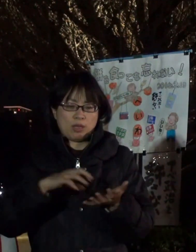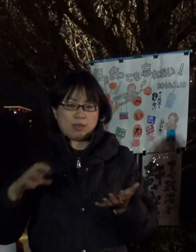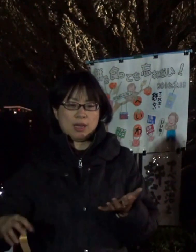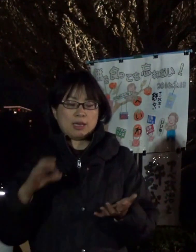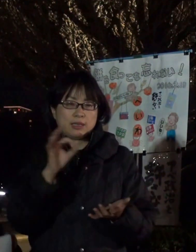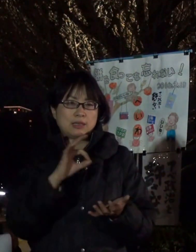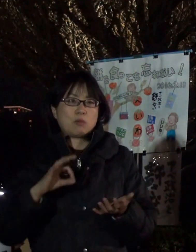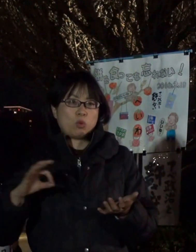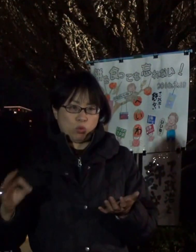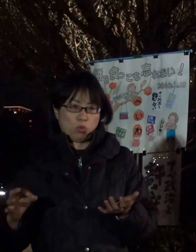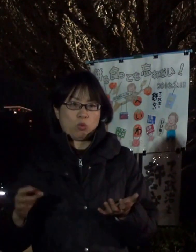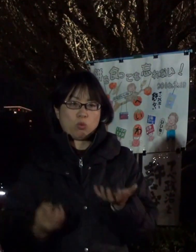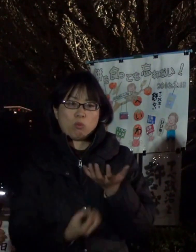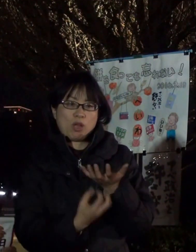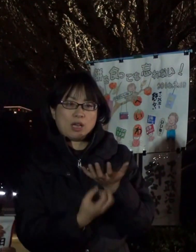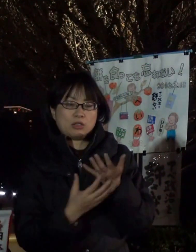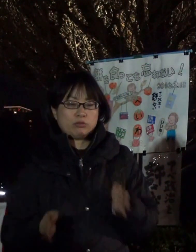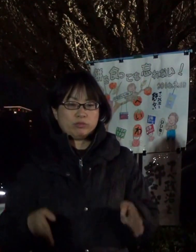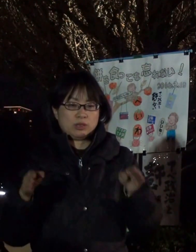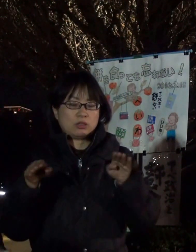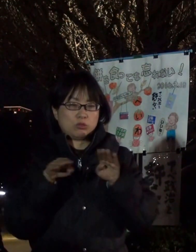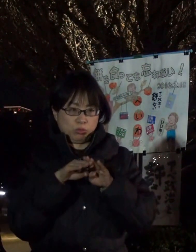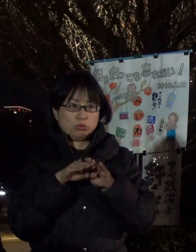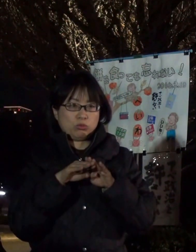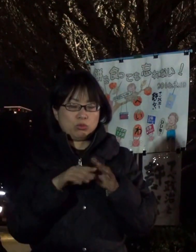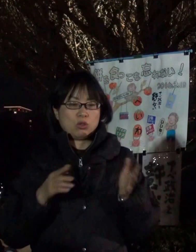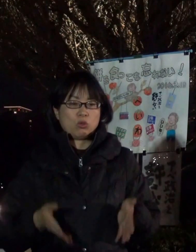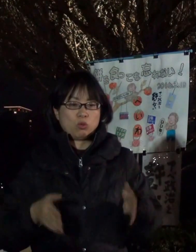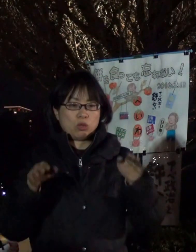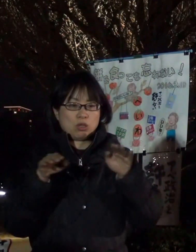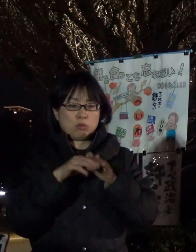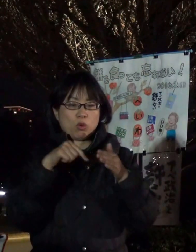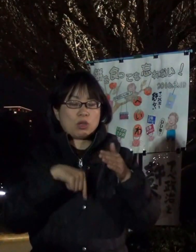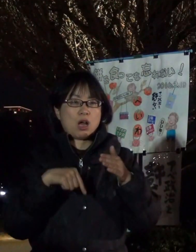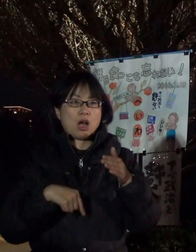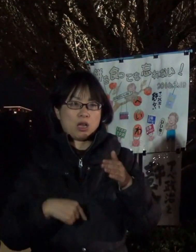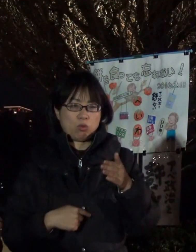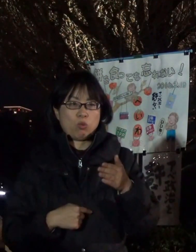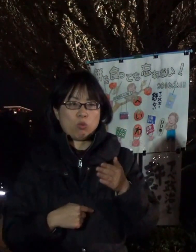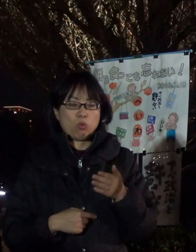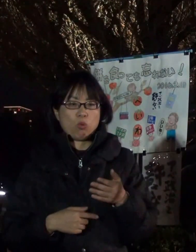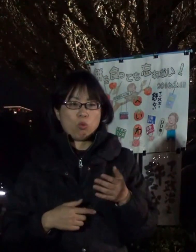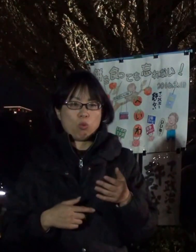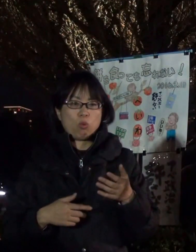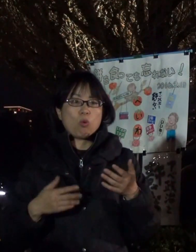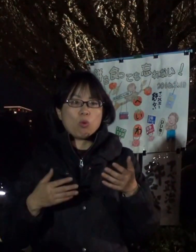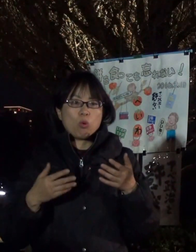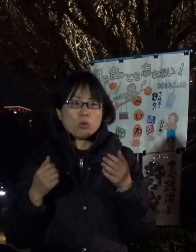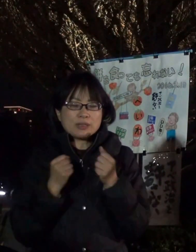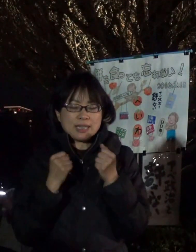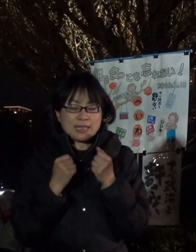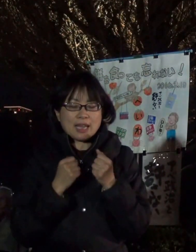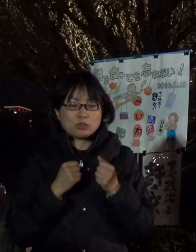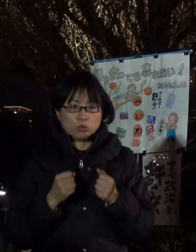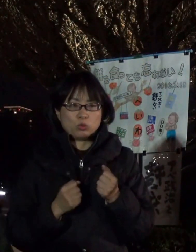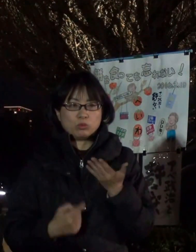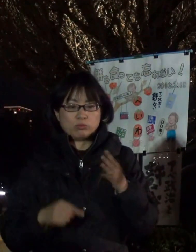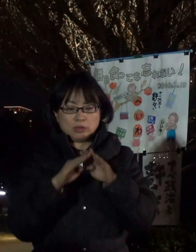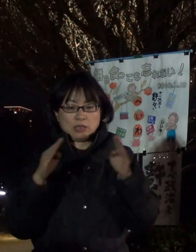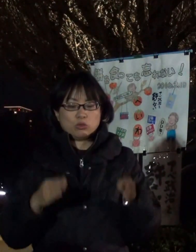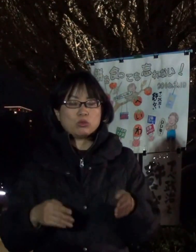前に冷却設備から若干の水漏れが見つかって停止ということなんですが、昨日の東電の記者会見によ